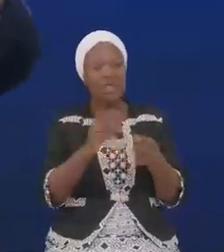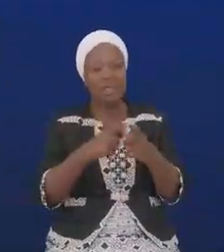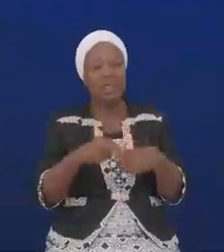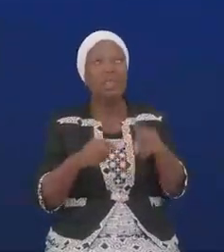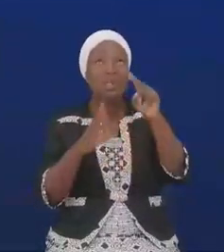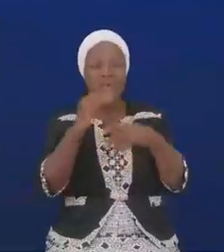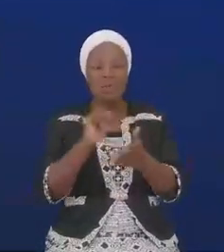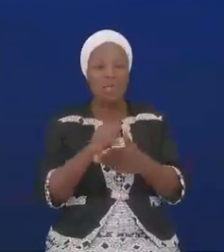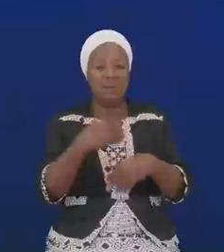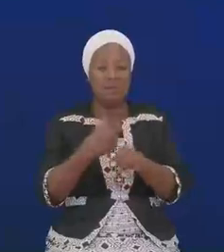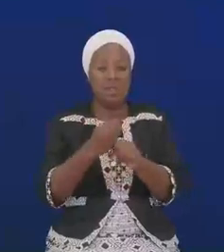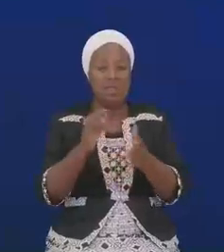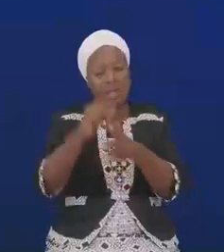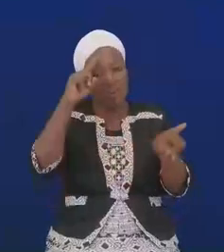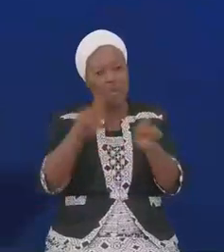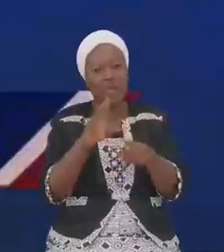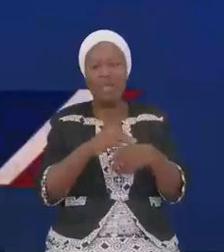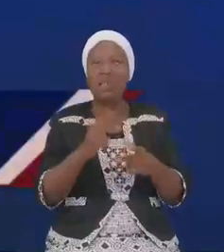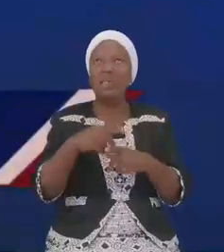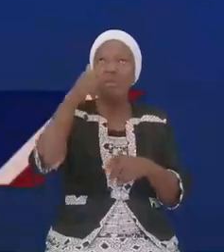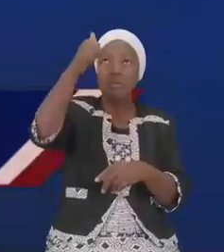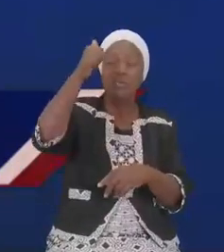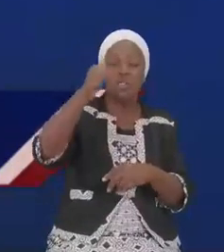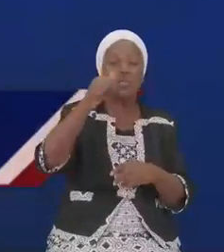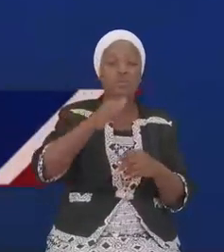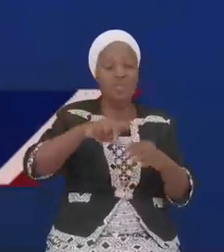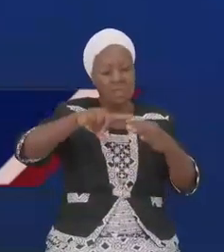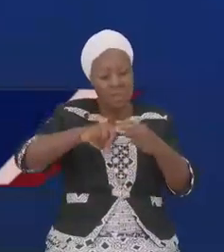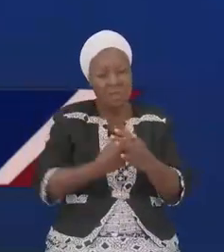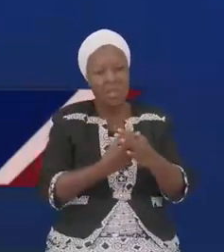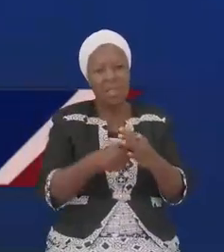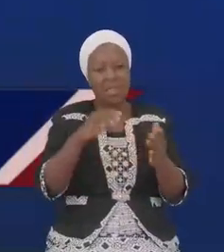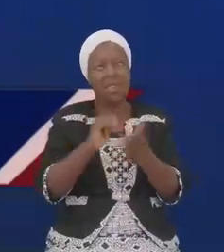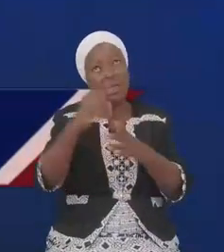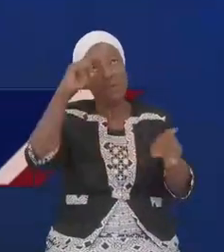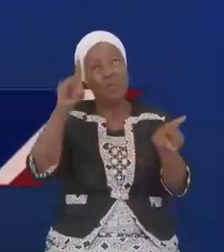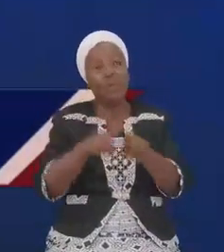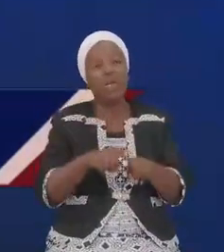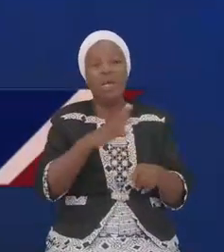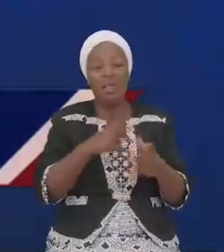l'alliance, c'est le Seigneur qui a initié l'alliance.